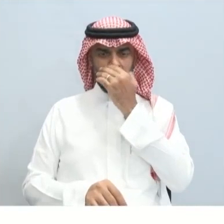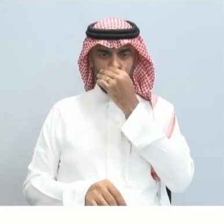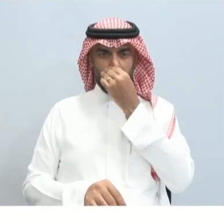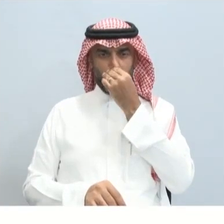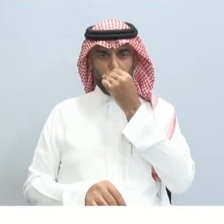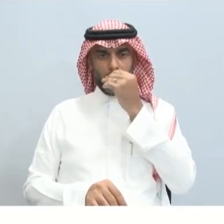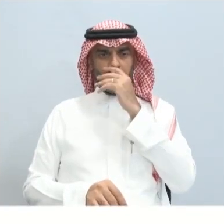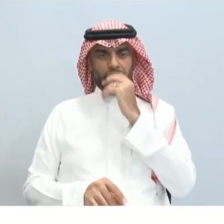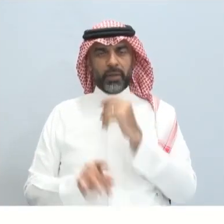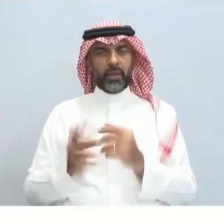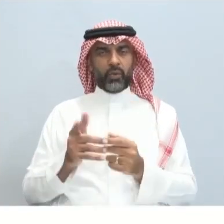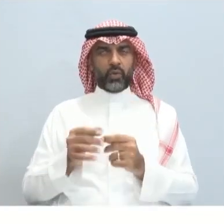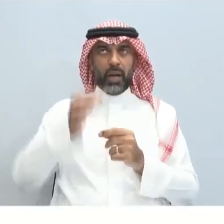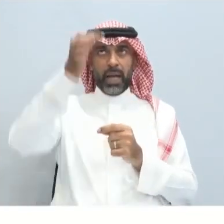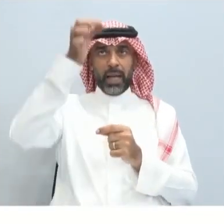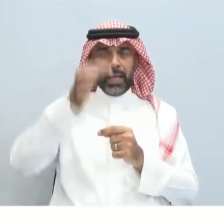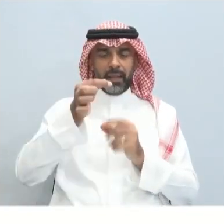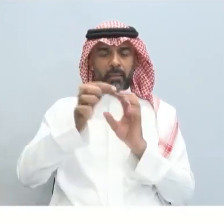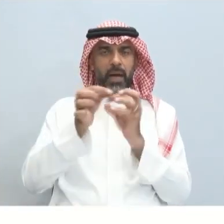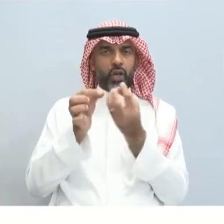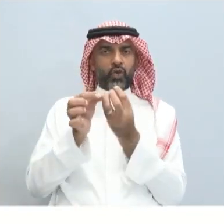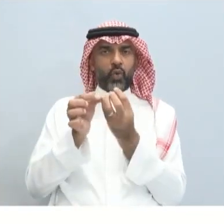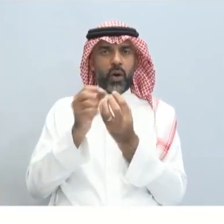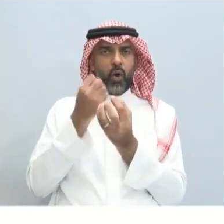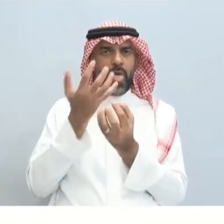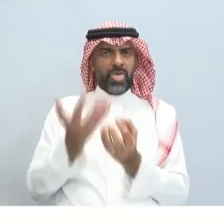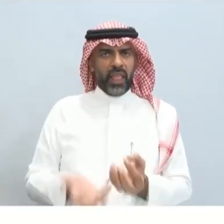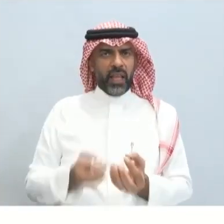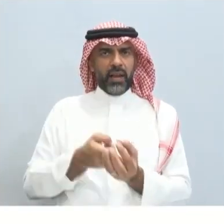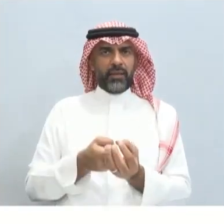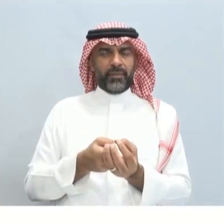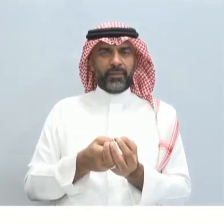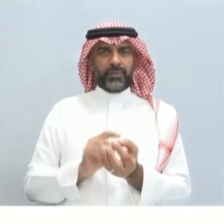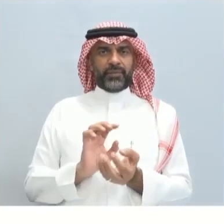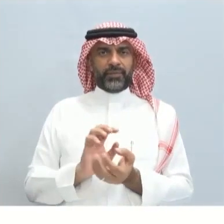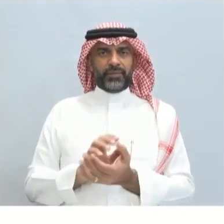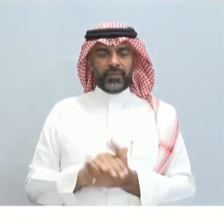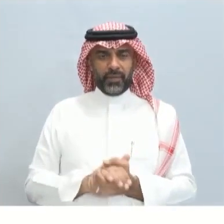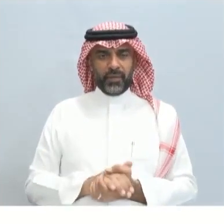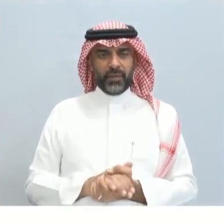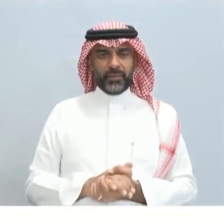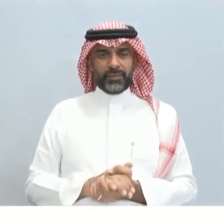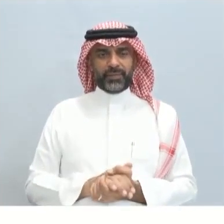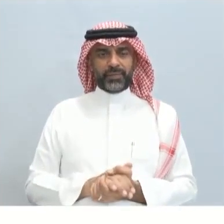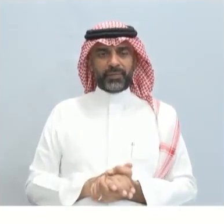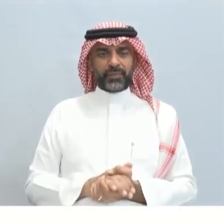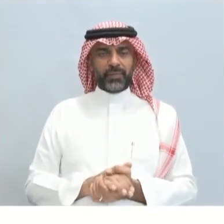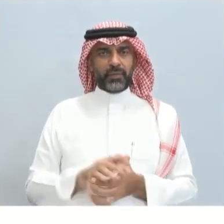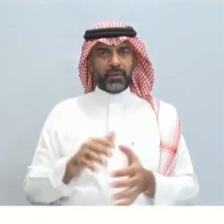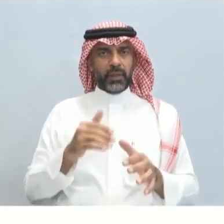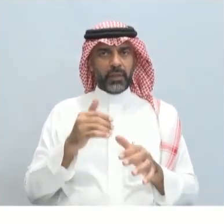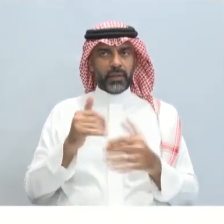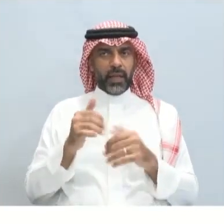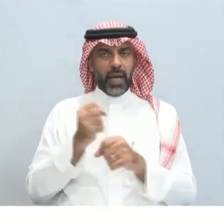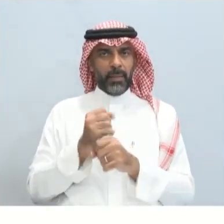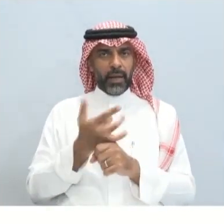ثقيل معلق في الخيط وهو اداه توضح الحركه التوافقيه البسيطه كيف تحدث